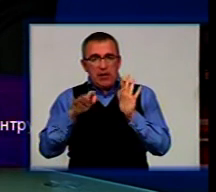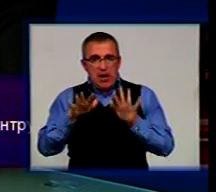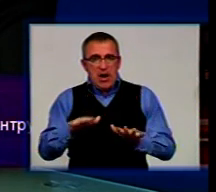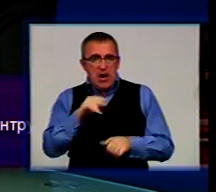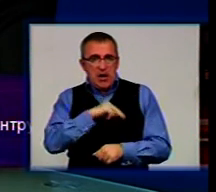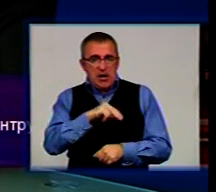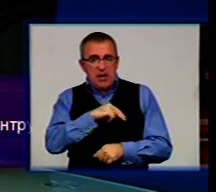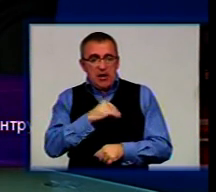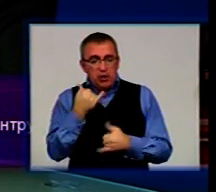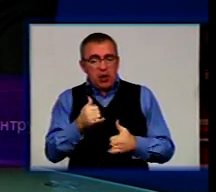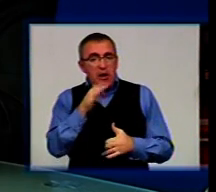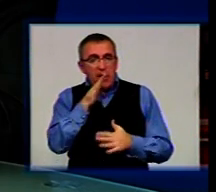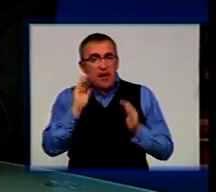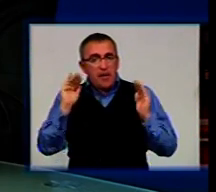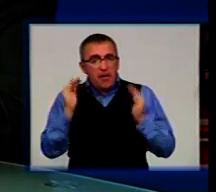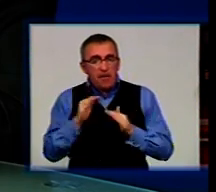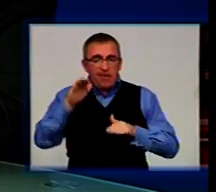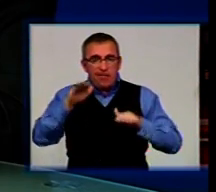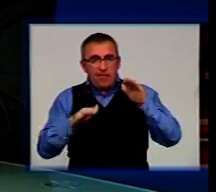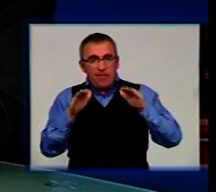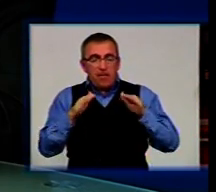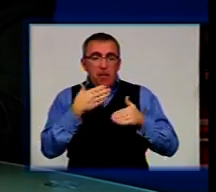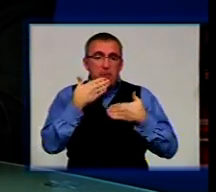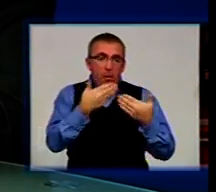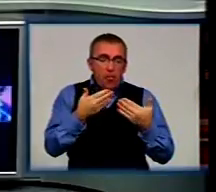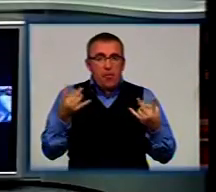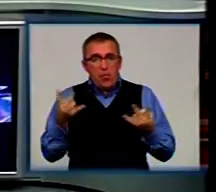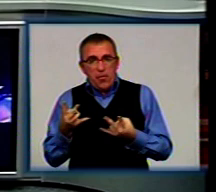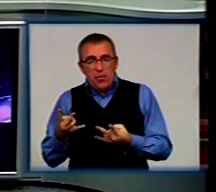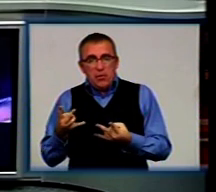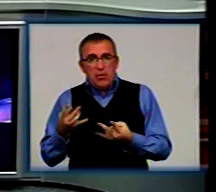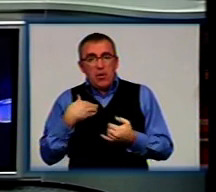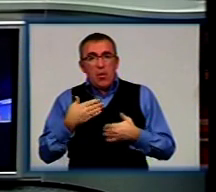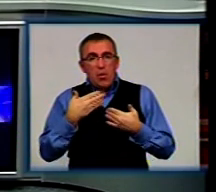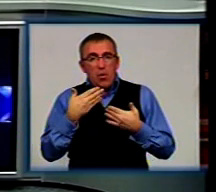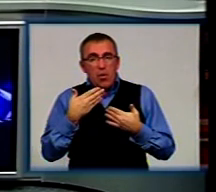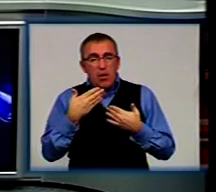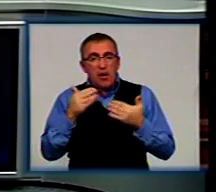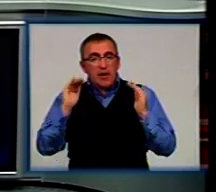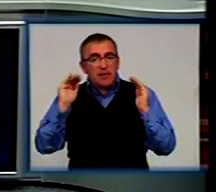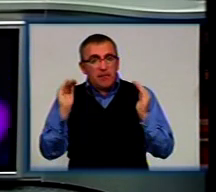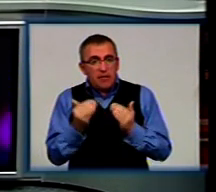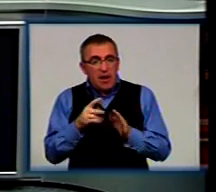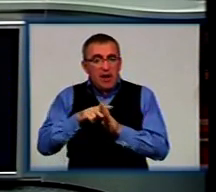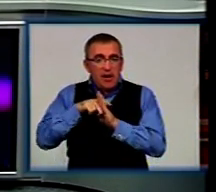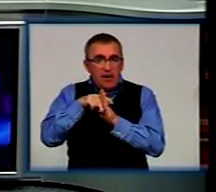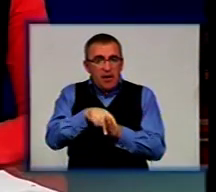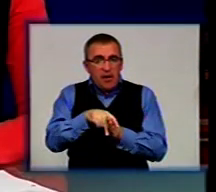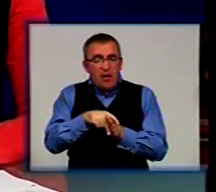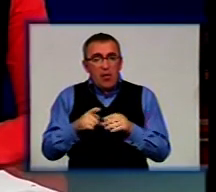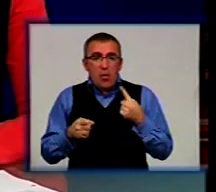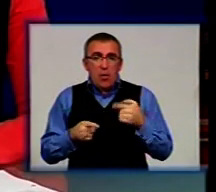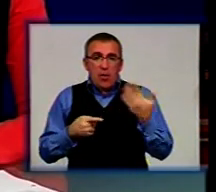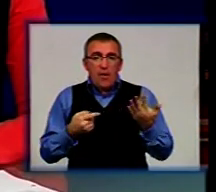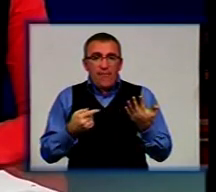На даний час відбувається зменшення дисбалансу між попитом і пропозицією. Що я маю на увазі? Тобто зменшується навантаження на одне